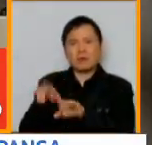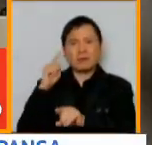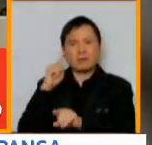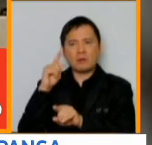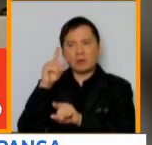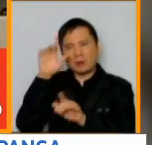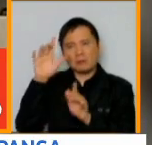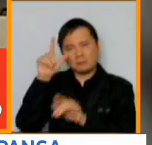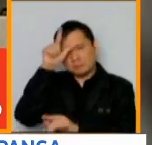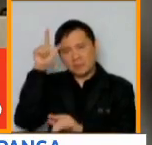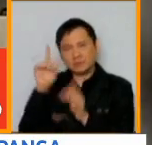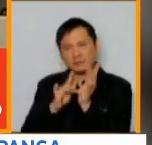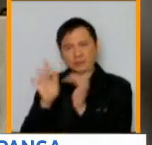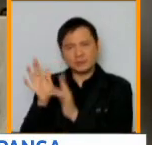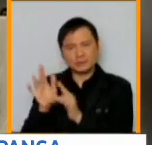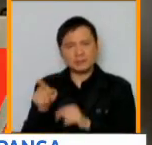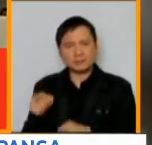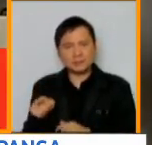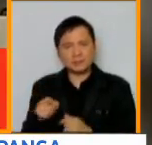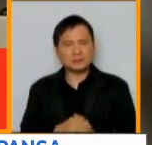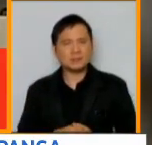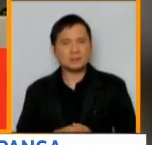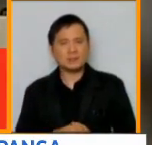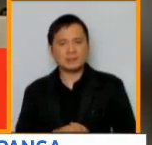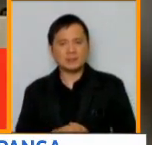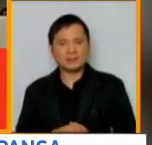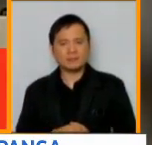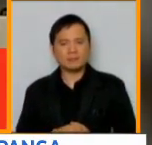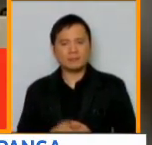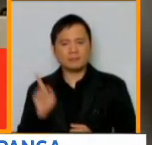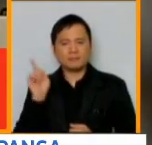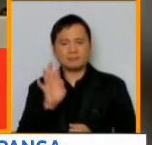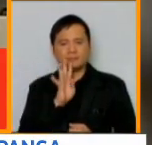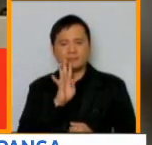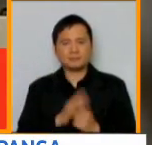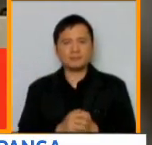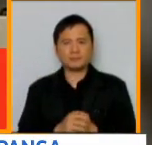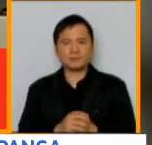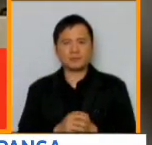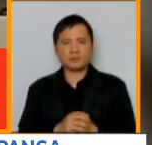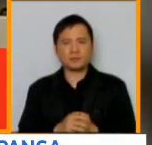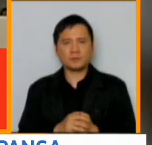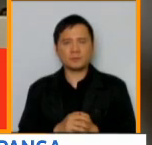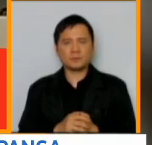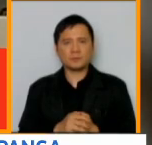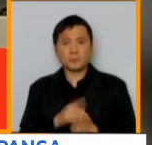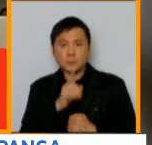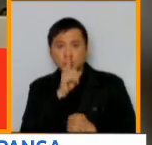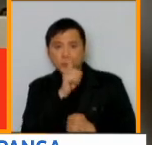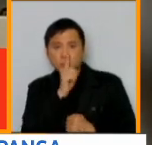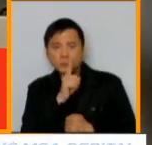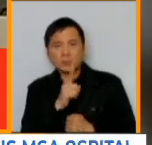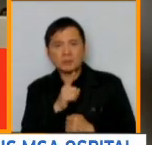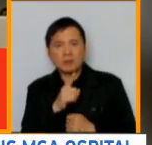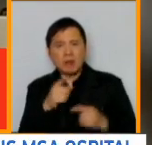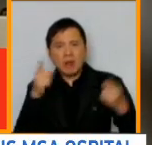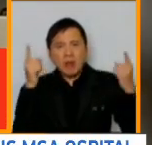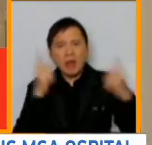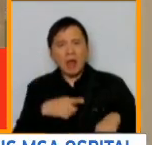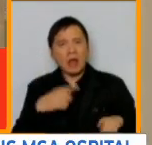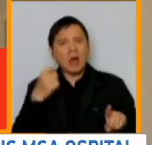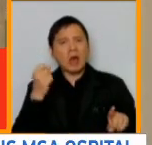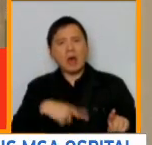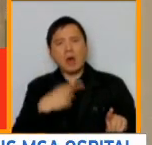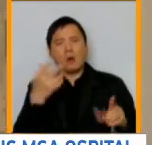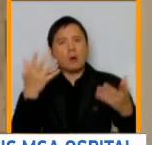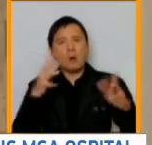Ito po ang unang pagkakataon na walang tao sa loob ng simbahan